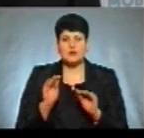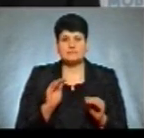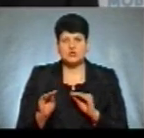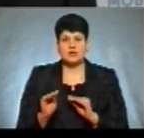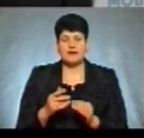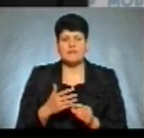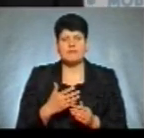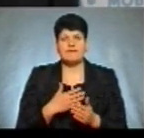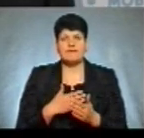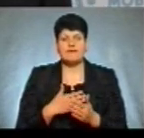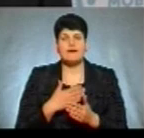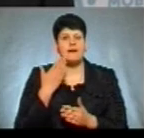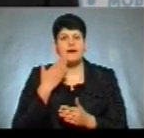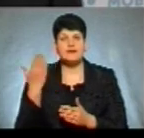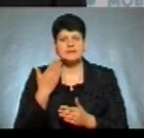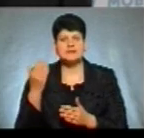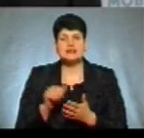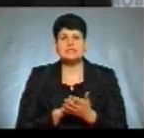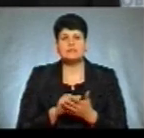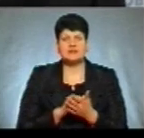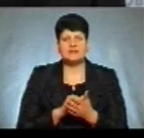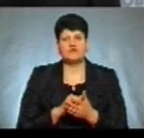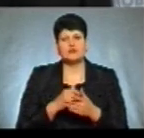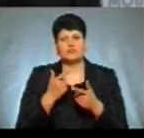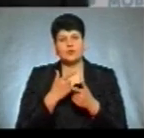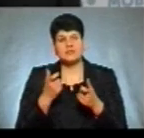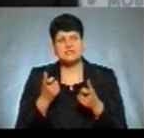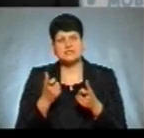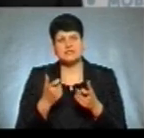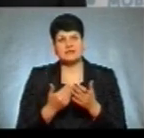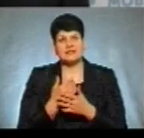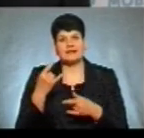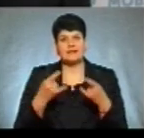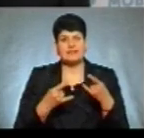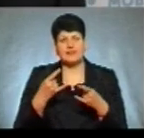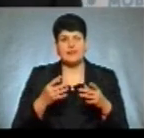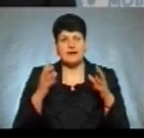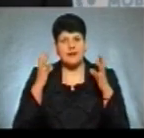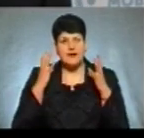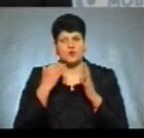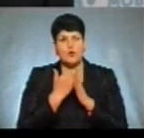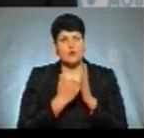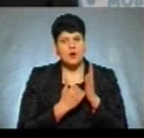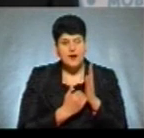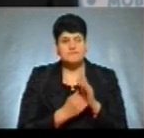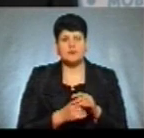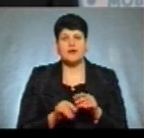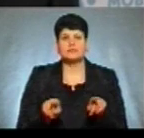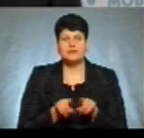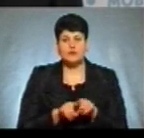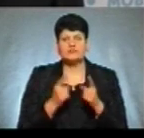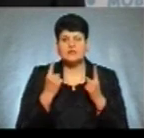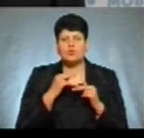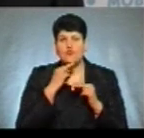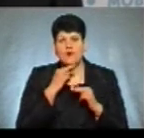агітаційні матеріали передвиборчої агітації в інформаційних випусках телерадіопрограм. А також увагу велику